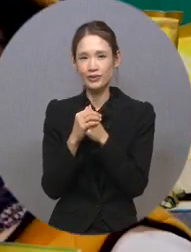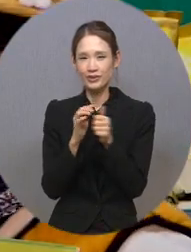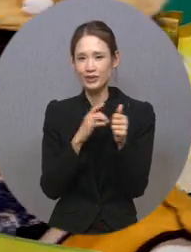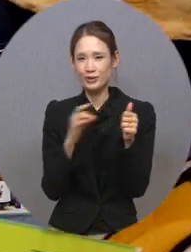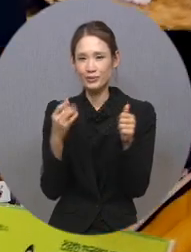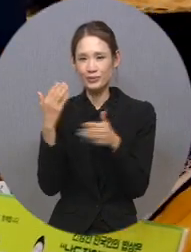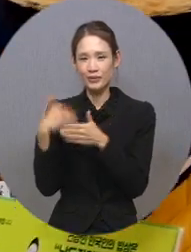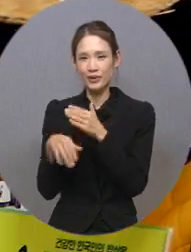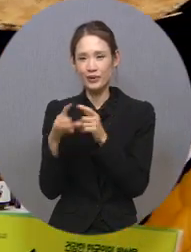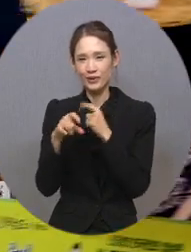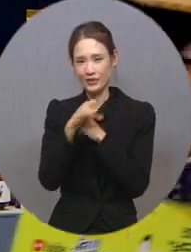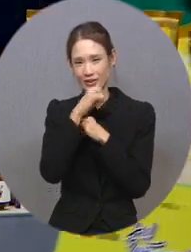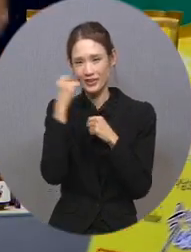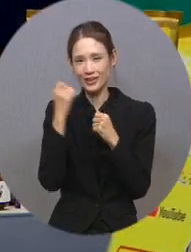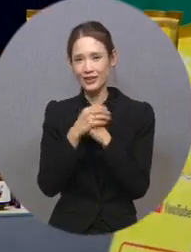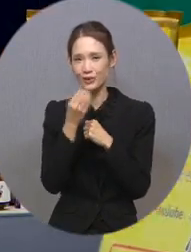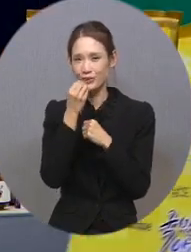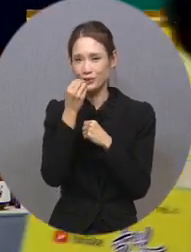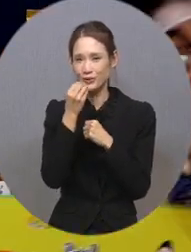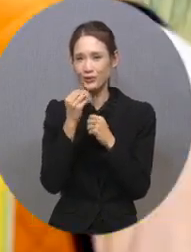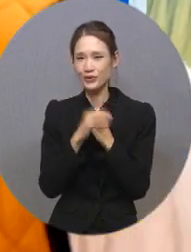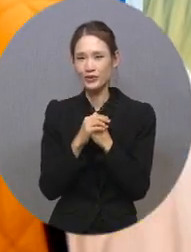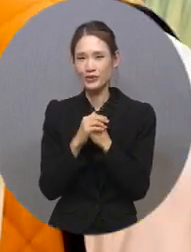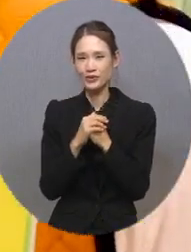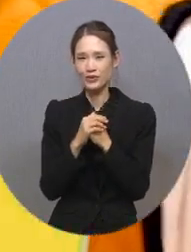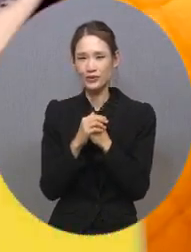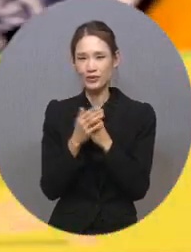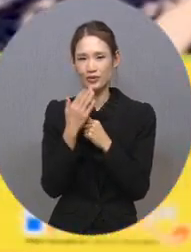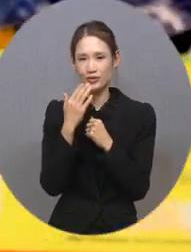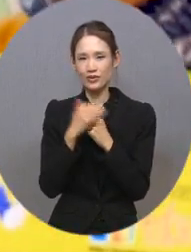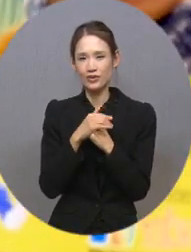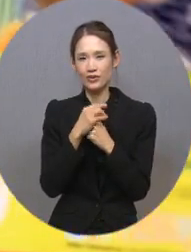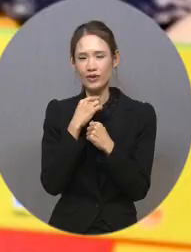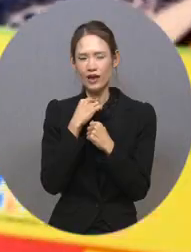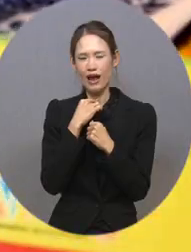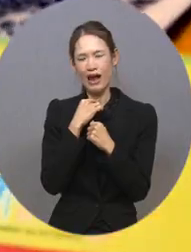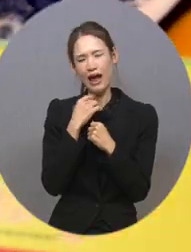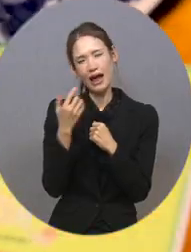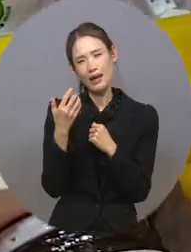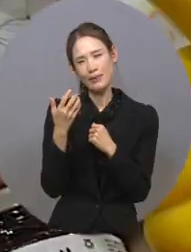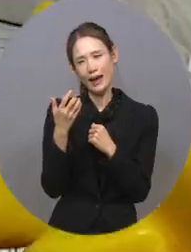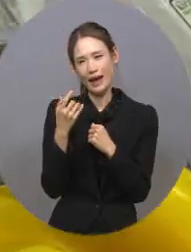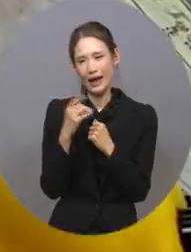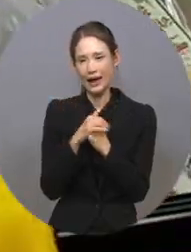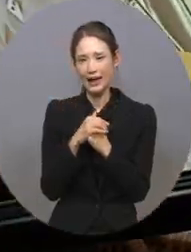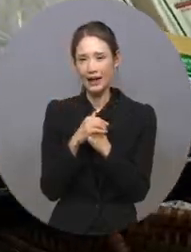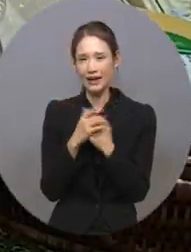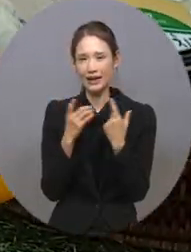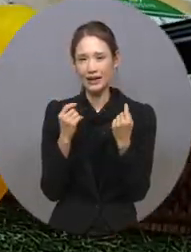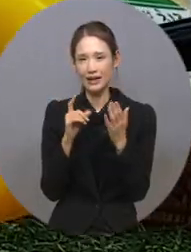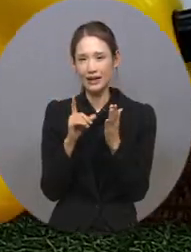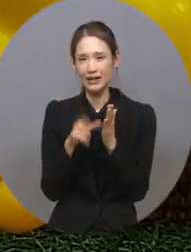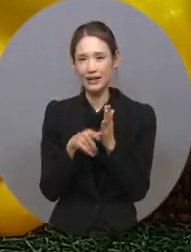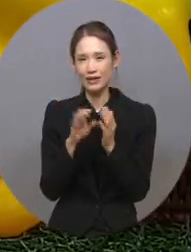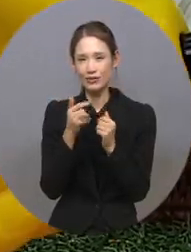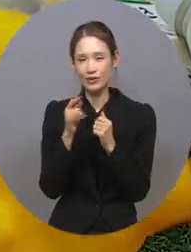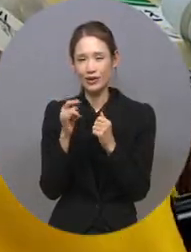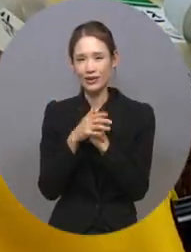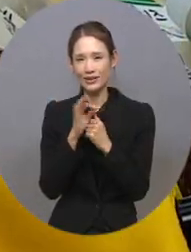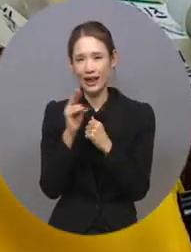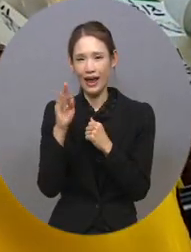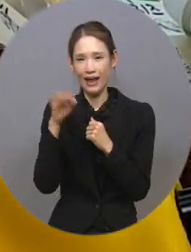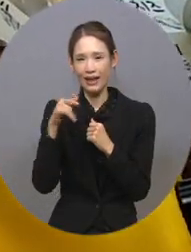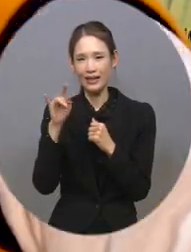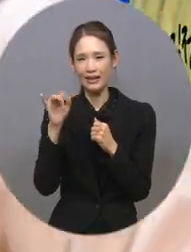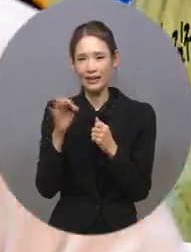더 맛있지. 고구마 먹고. 호호 불어서. 고구마 먹으면 목이 좀 맥혀. 어허. 이럴 땐 무화과 양갱즙. 아우.